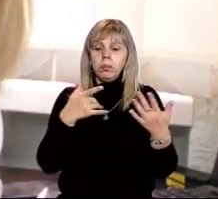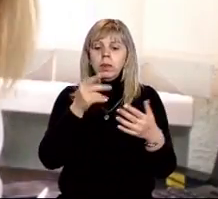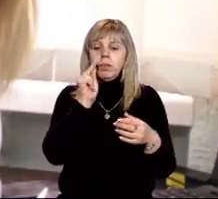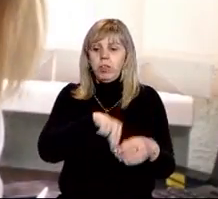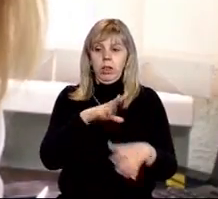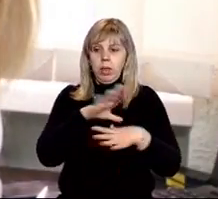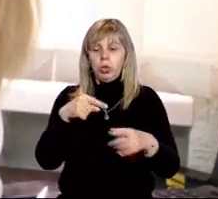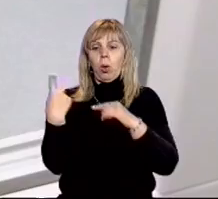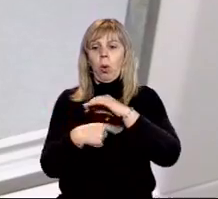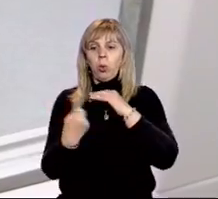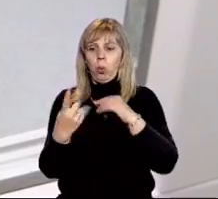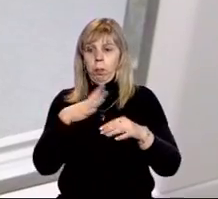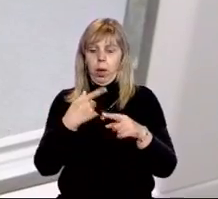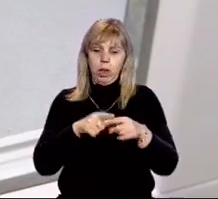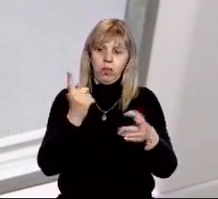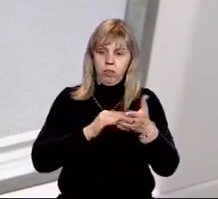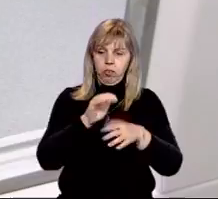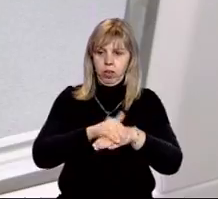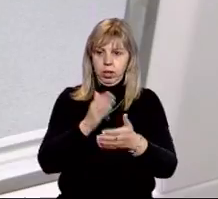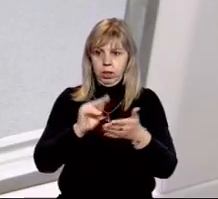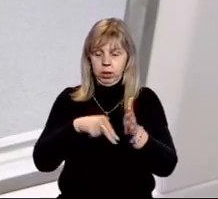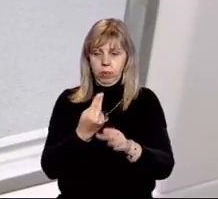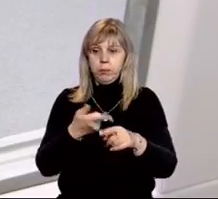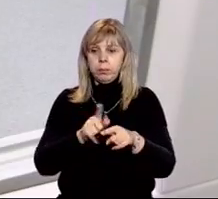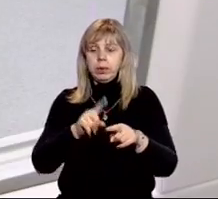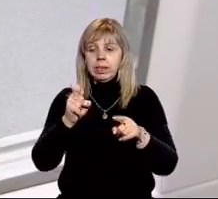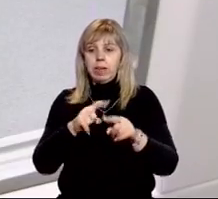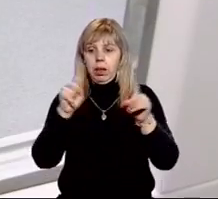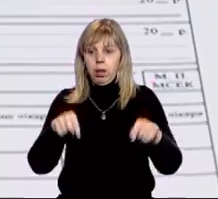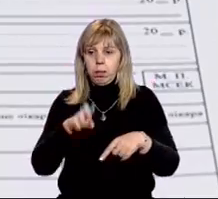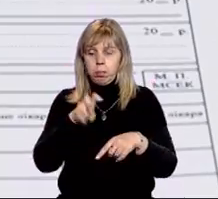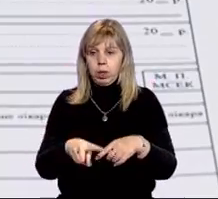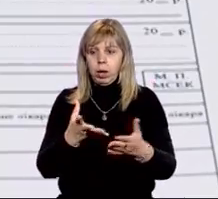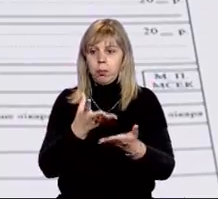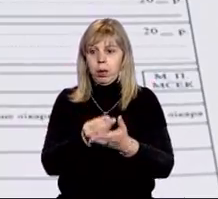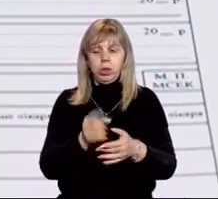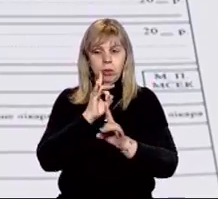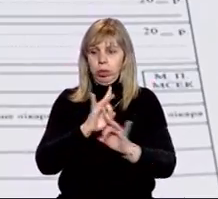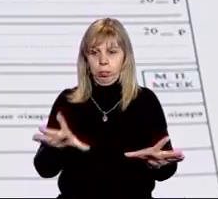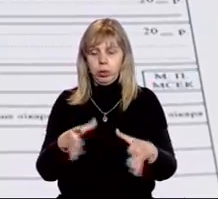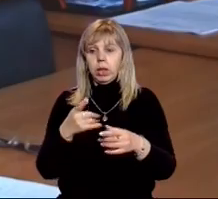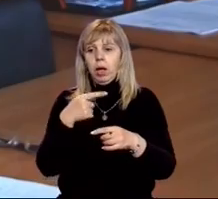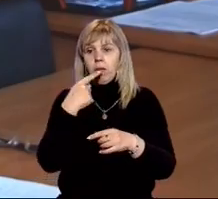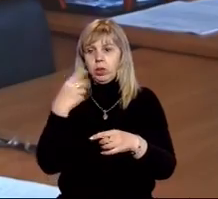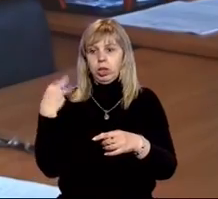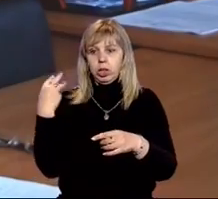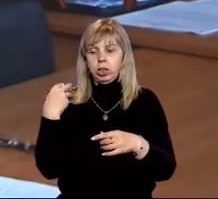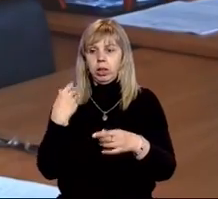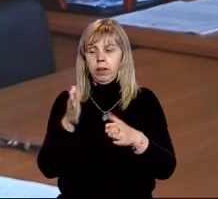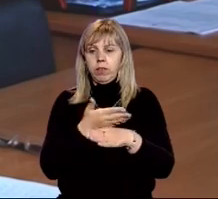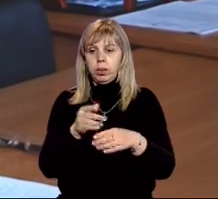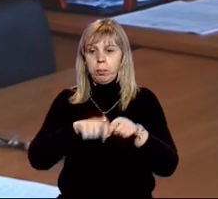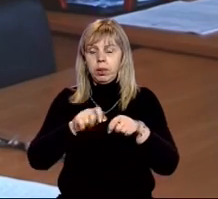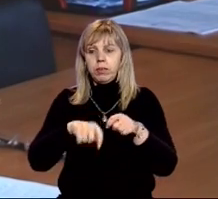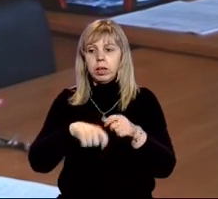просто прогулювали роботу. Довідка, яку наразі видають замість лікарняного листа, оплачуватись не буде, каже начальниця відділу